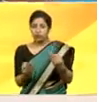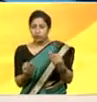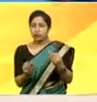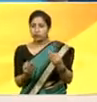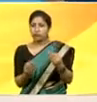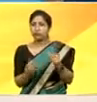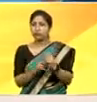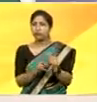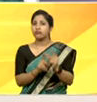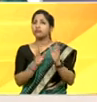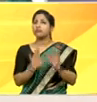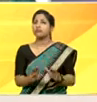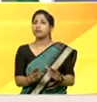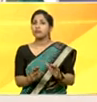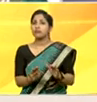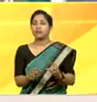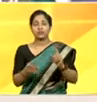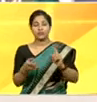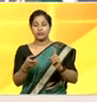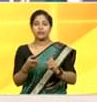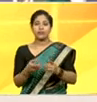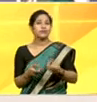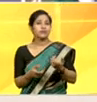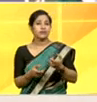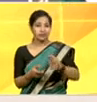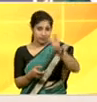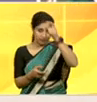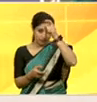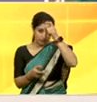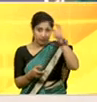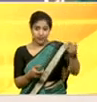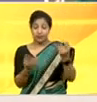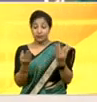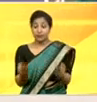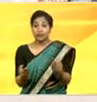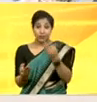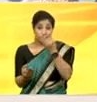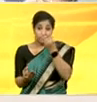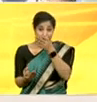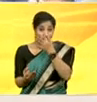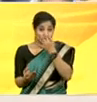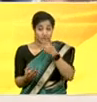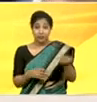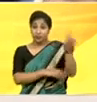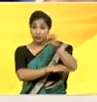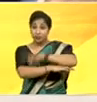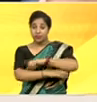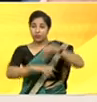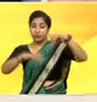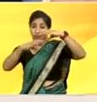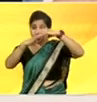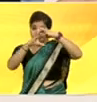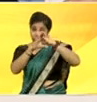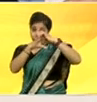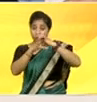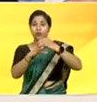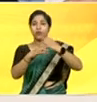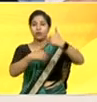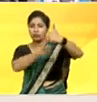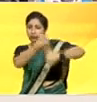हो। इजिप्ट में इस बार योग दिवस पर एक फोटो कंपटीशन का आयोजन किया